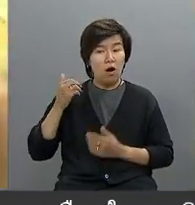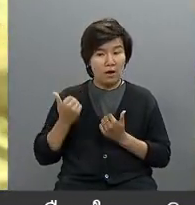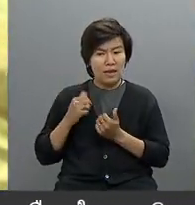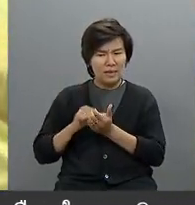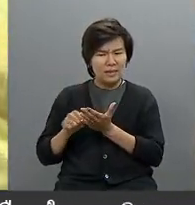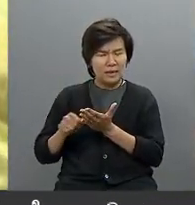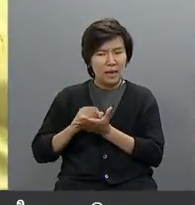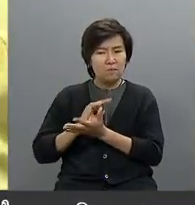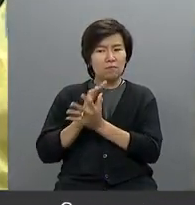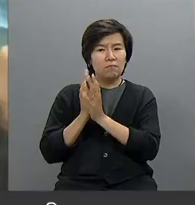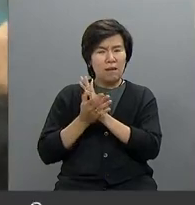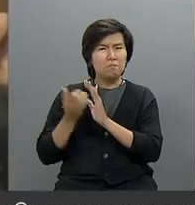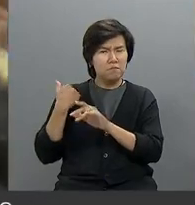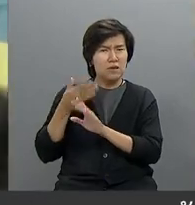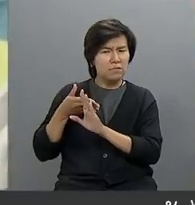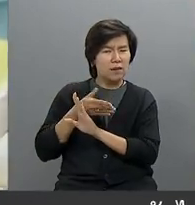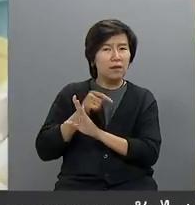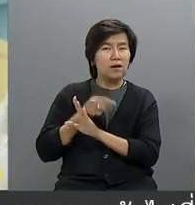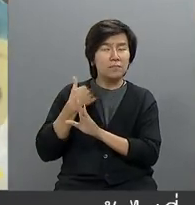ควบคุมการเรี่ยไรเพื่อมีการปรับแก้เมื่อไม่นานมานี้มีอยู่2